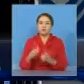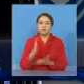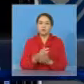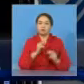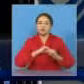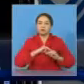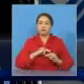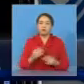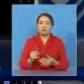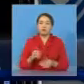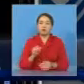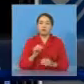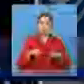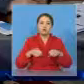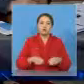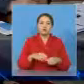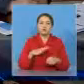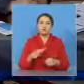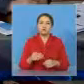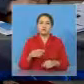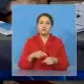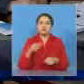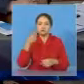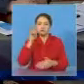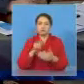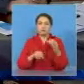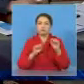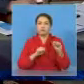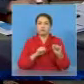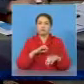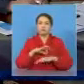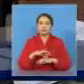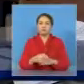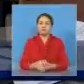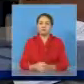жұмысшылардың еңбек және әлеуметтік құқықтары мен мүдделерін сенімді қорғау жолында жұмыс істеп келеді.